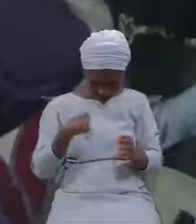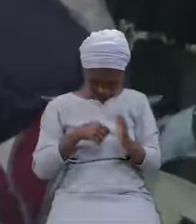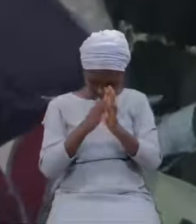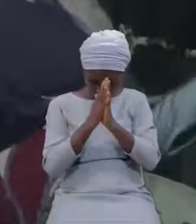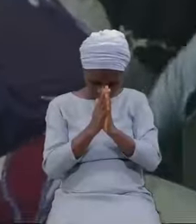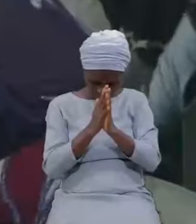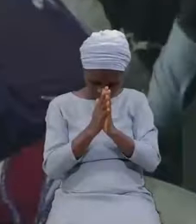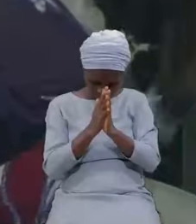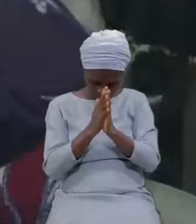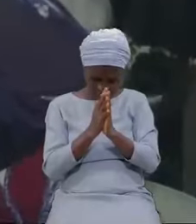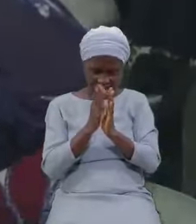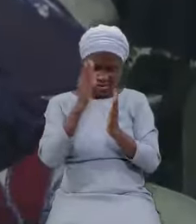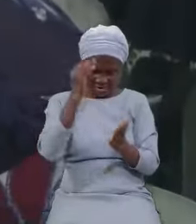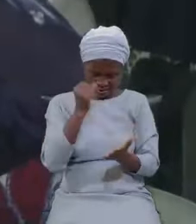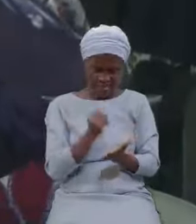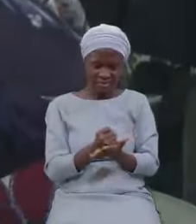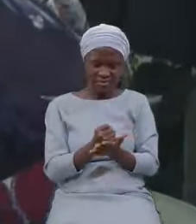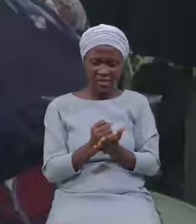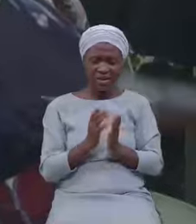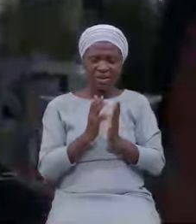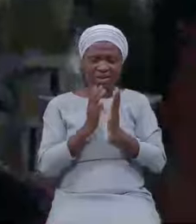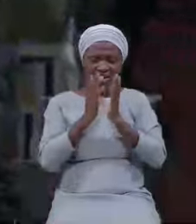Un autre amen.